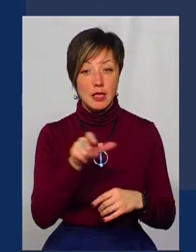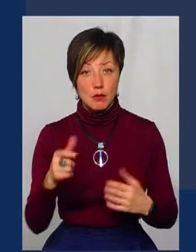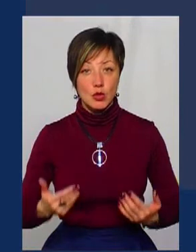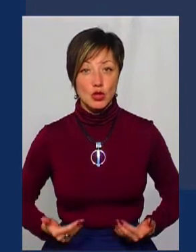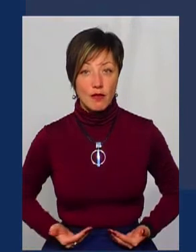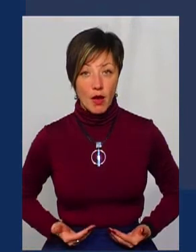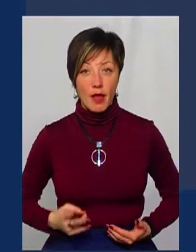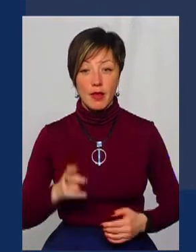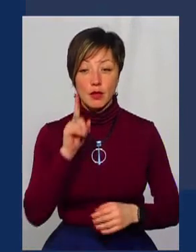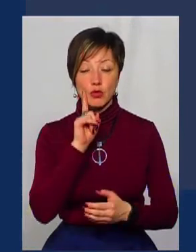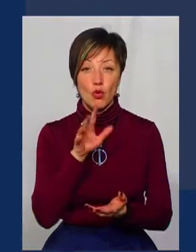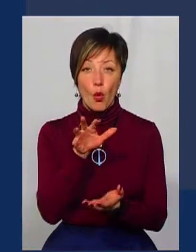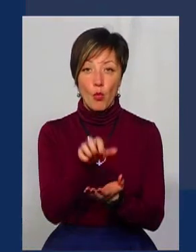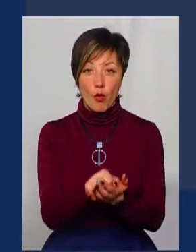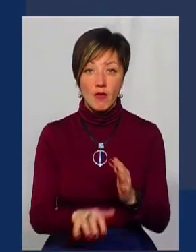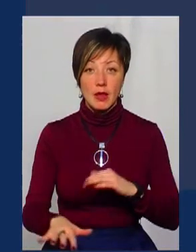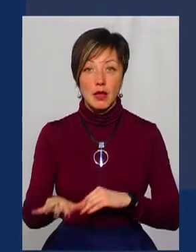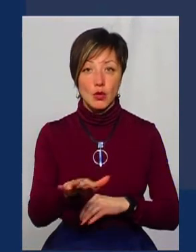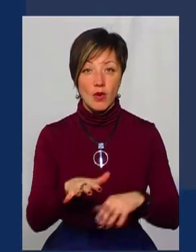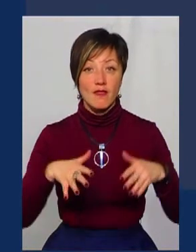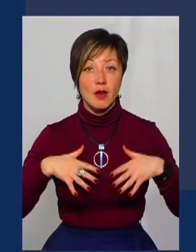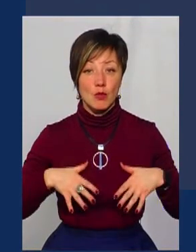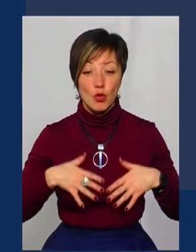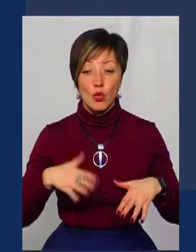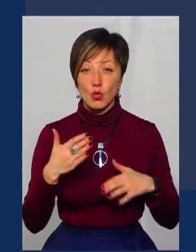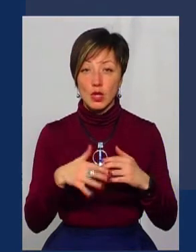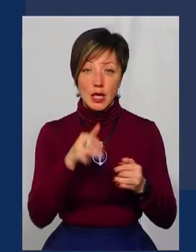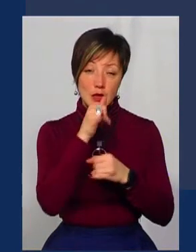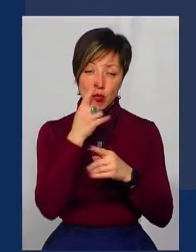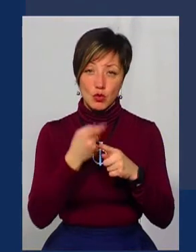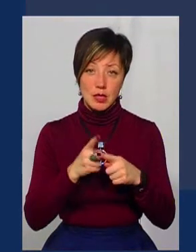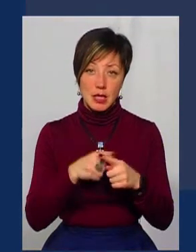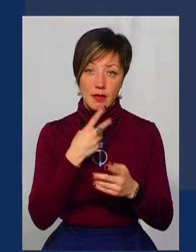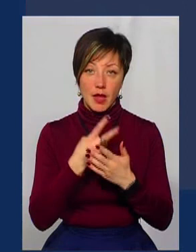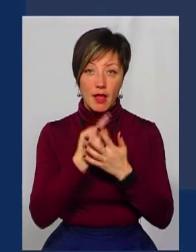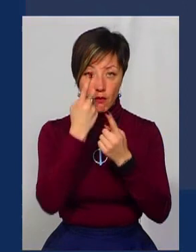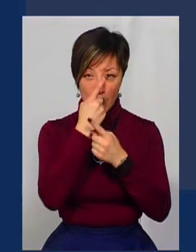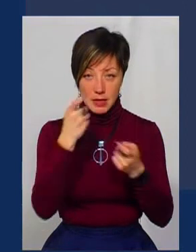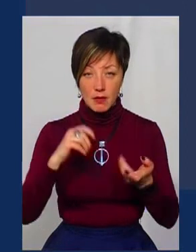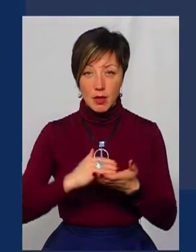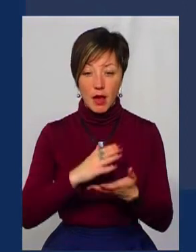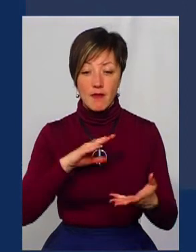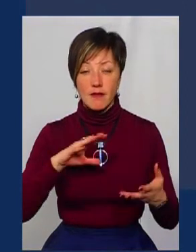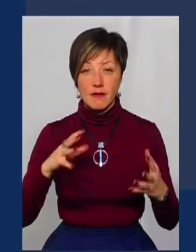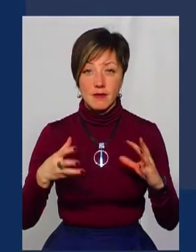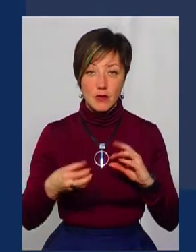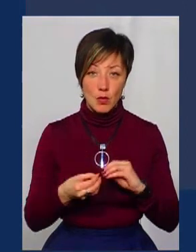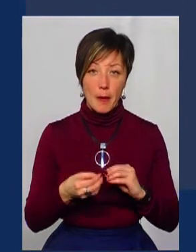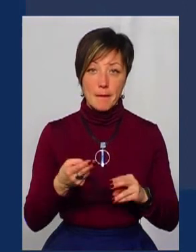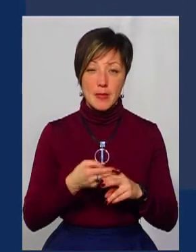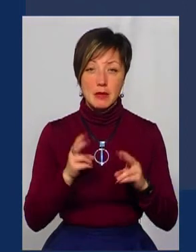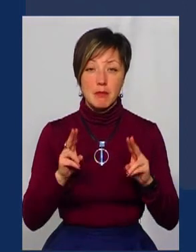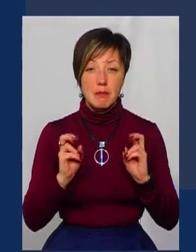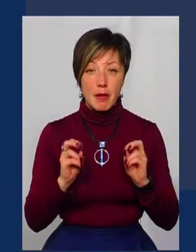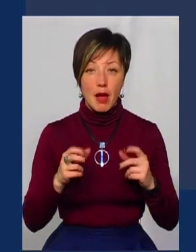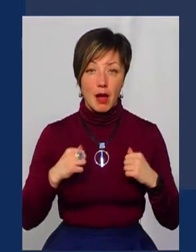проживають на тимчасово окупованій території в Криму, вони вже не зможуть це дивитися. Інформаційна політика в кінцевому – це безпека України. Я